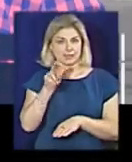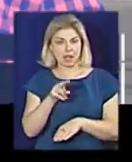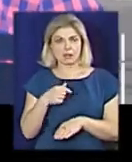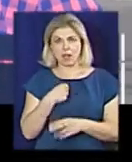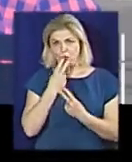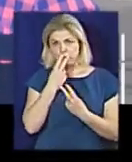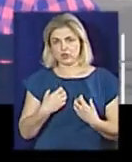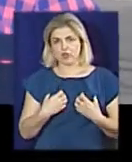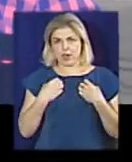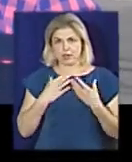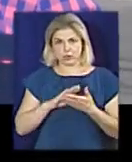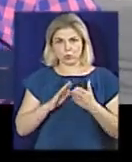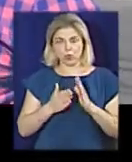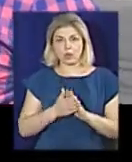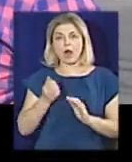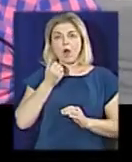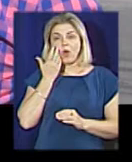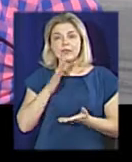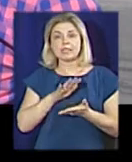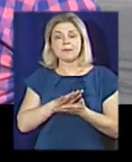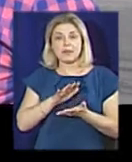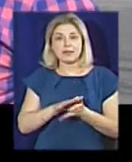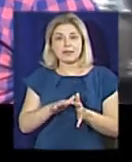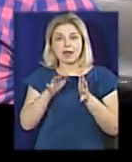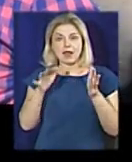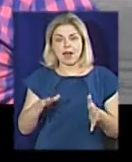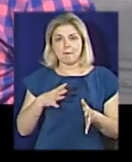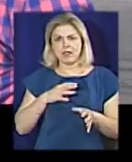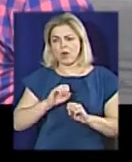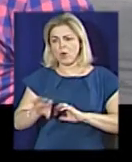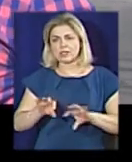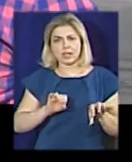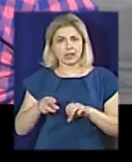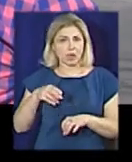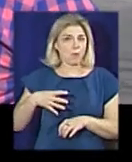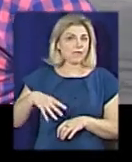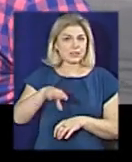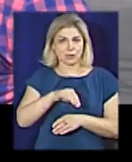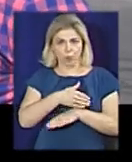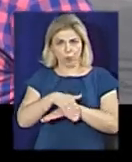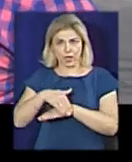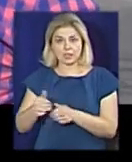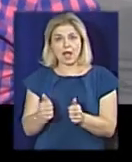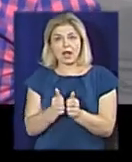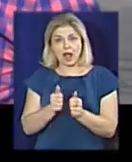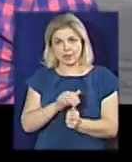жахливу ситуацію, коли сміття було розкидане по усій вулиці. Під самим